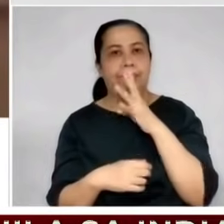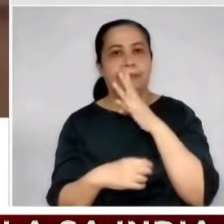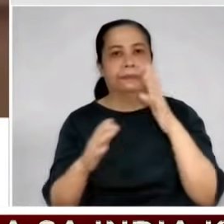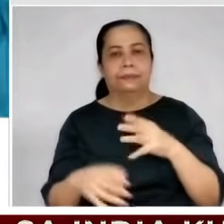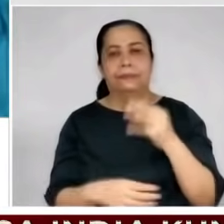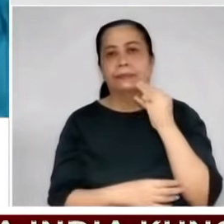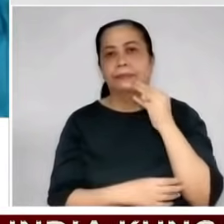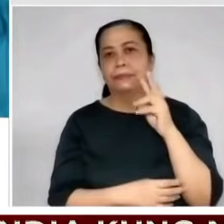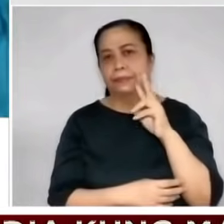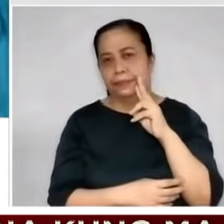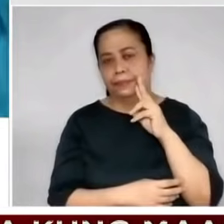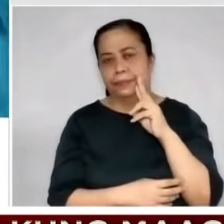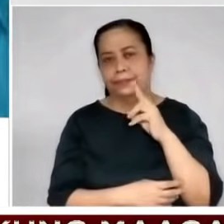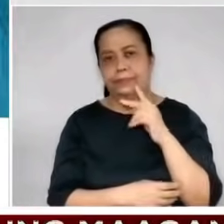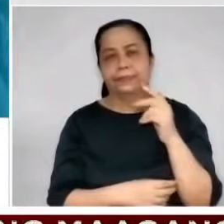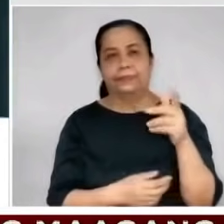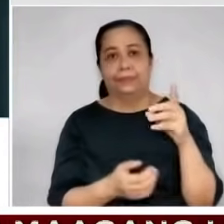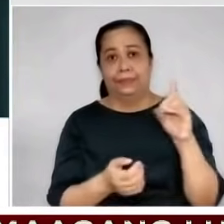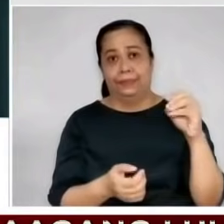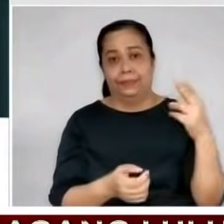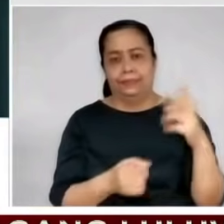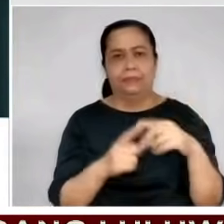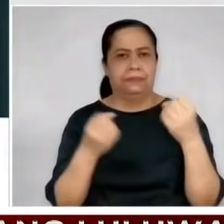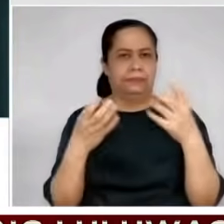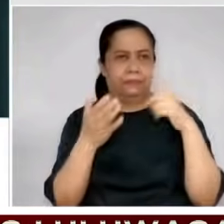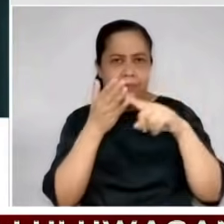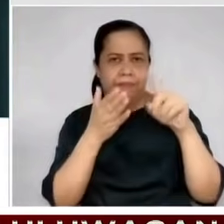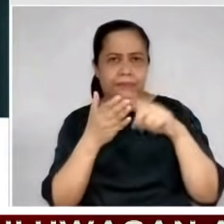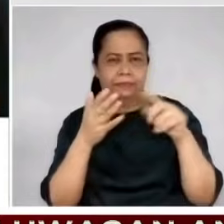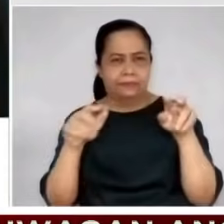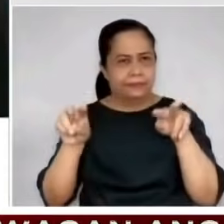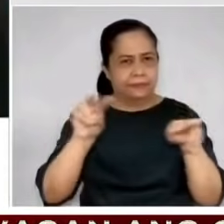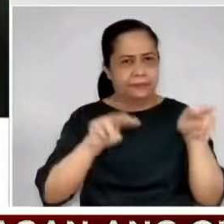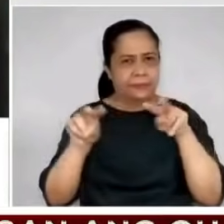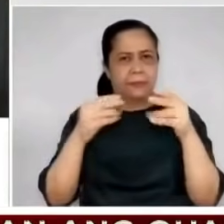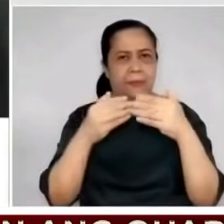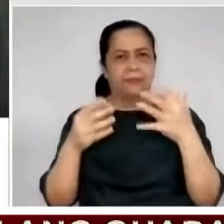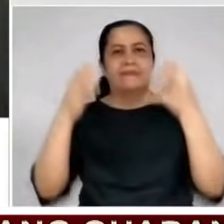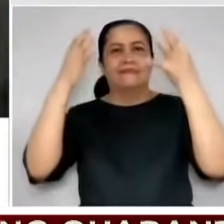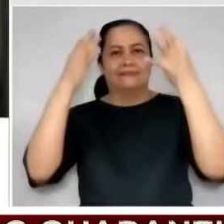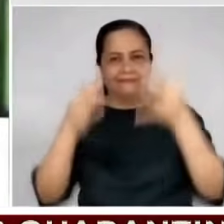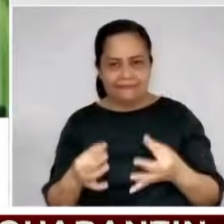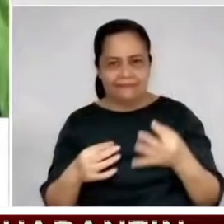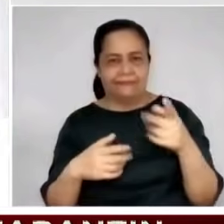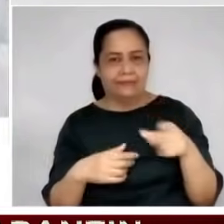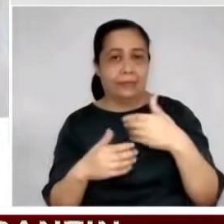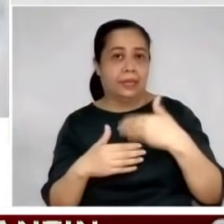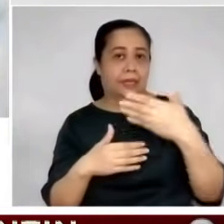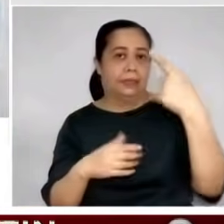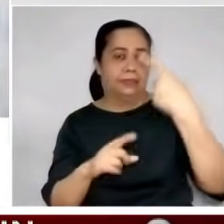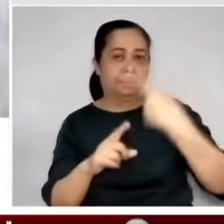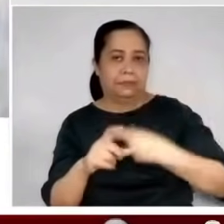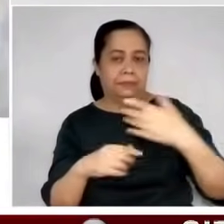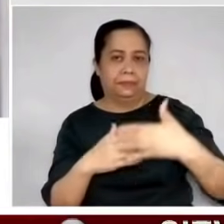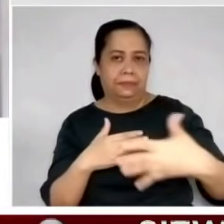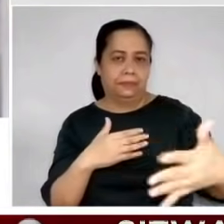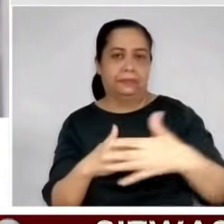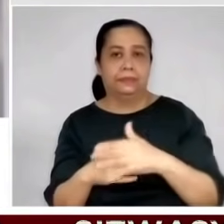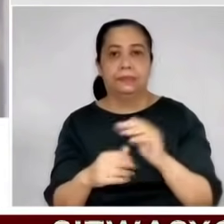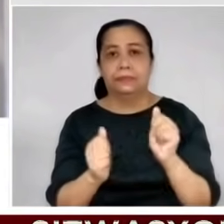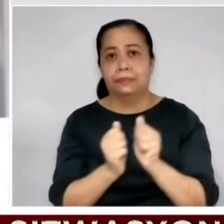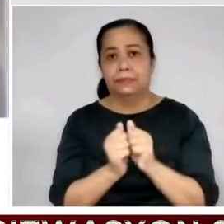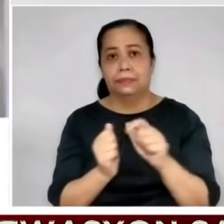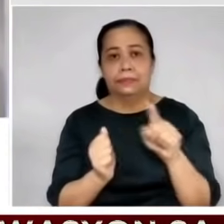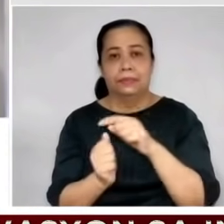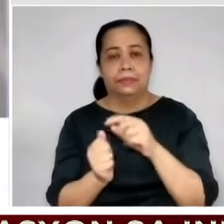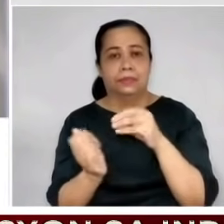Rosario Vergere, maraming tinimbang ang mga opisyal bago marating ang desisyon sa mga susunod na hakbang. Kabilang narito ang naitalang